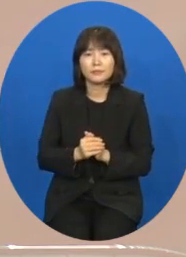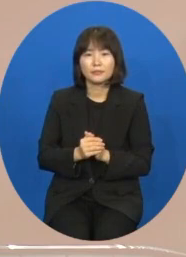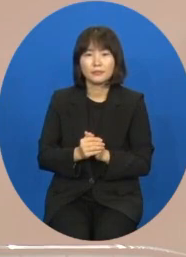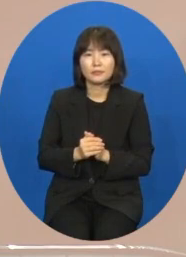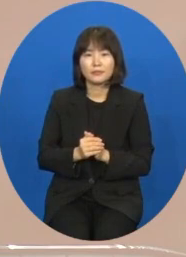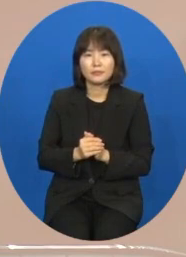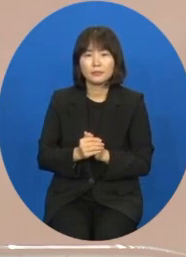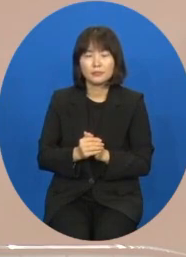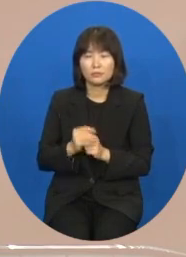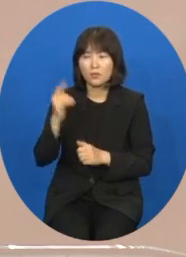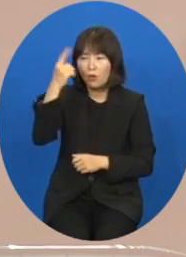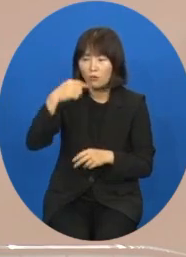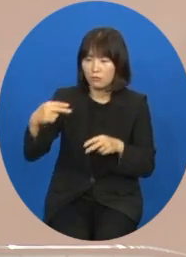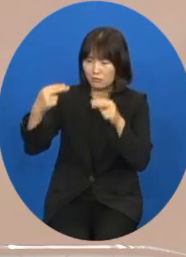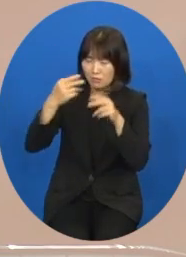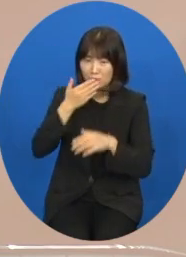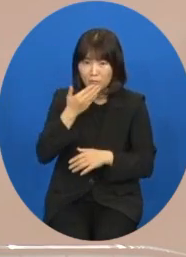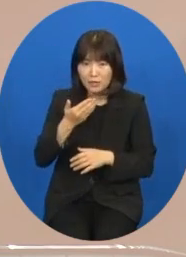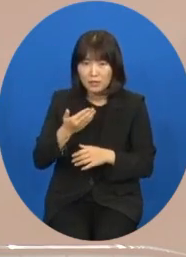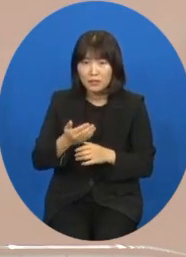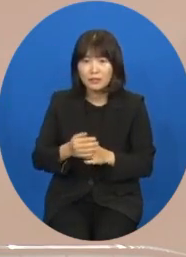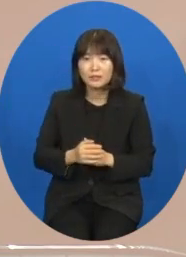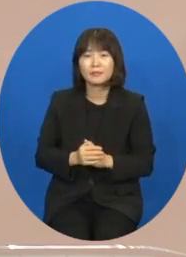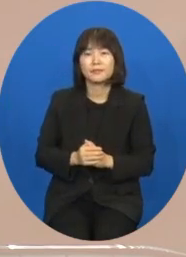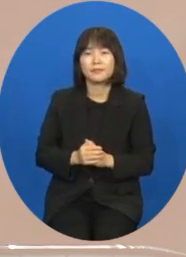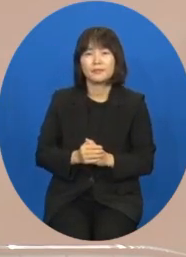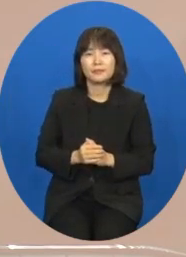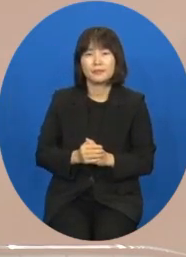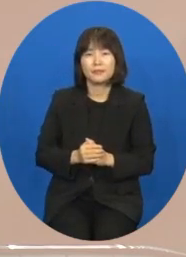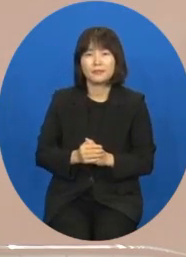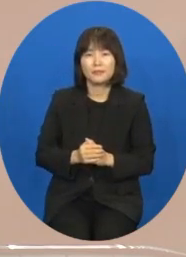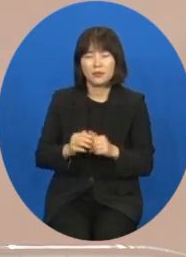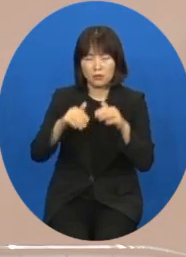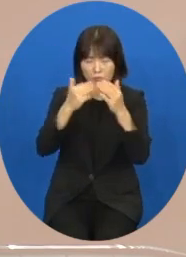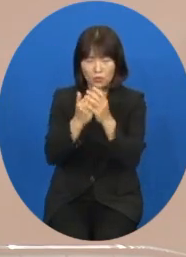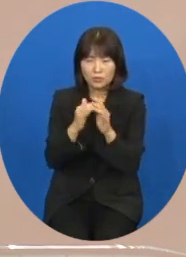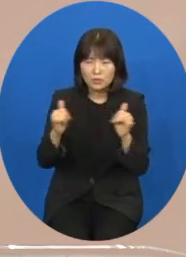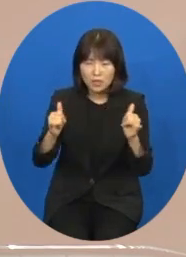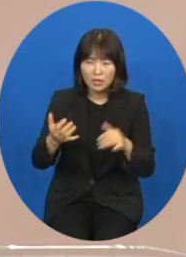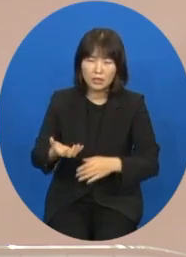그들을 얼굴을 어떻게 봐요? 그게 모든 사람이